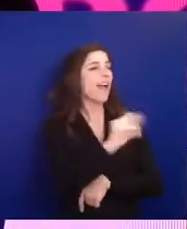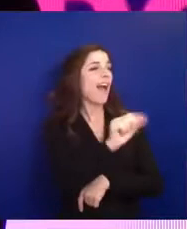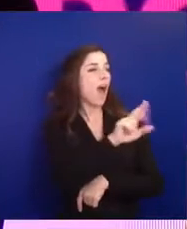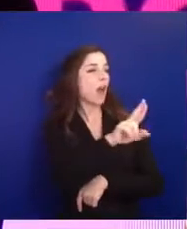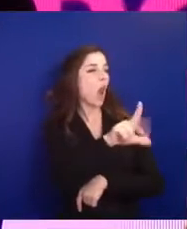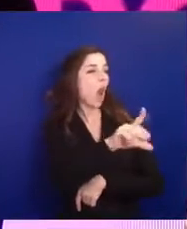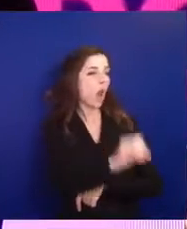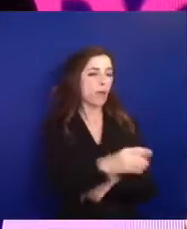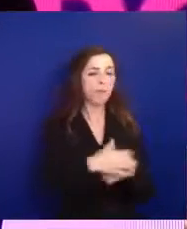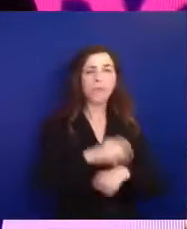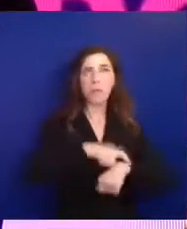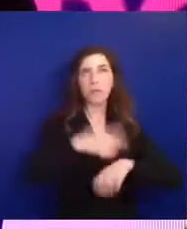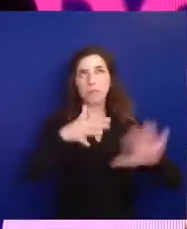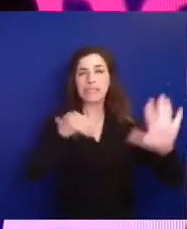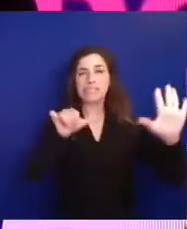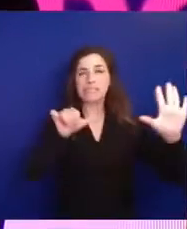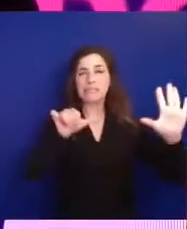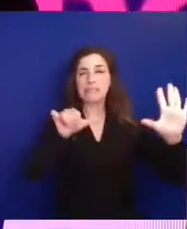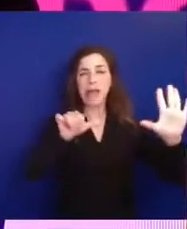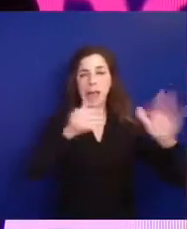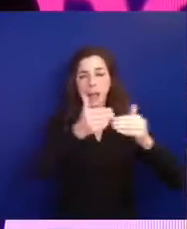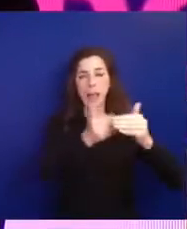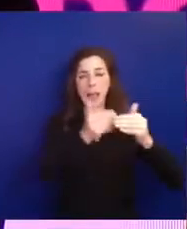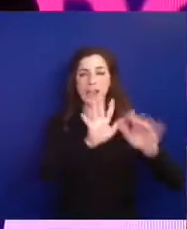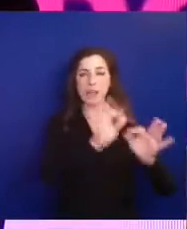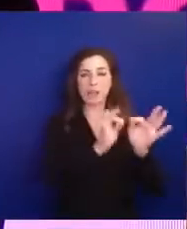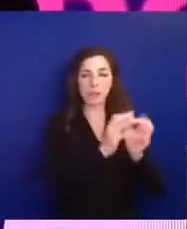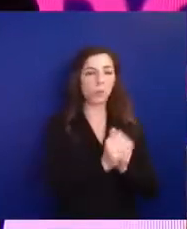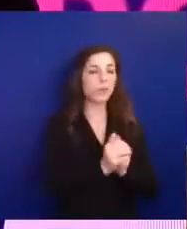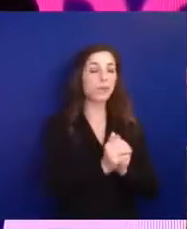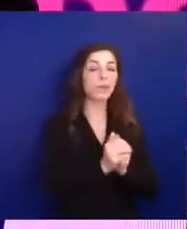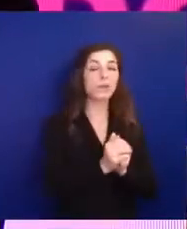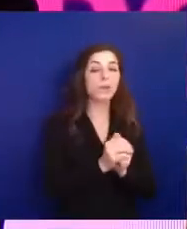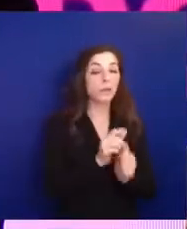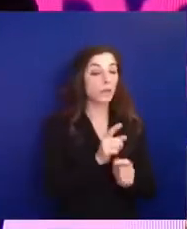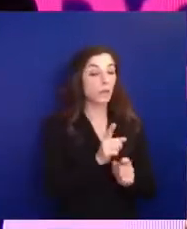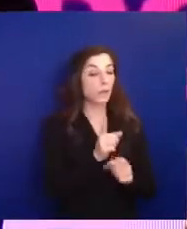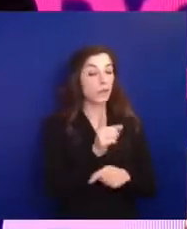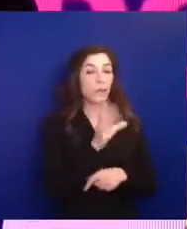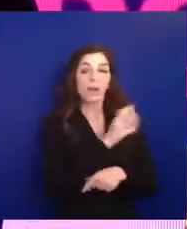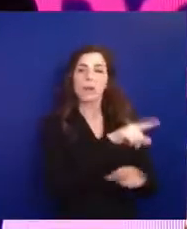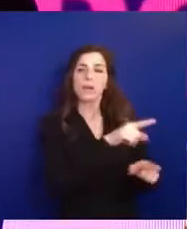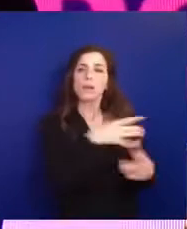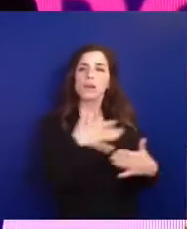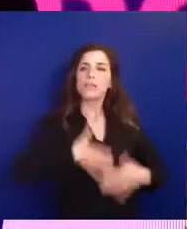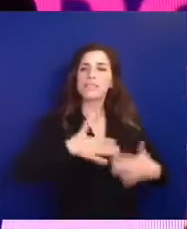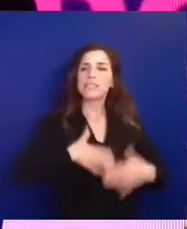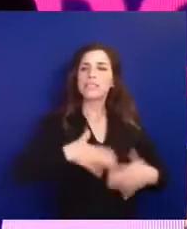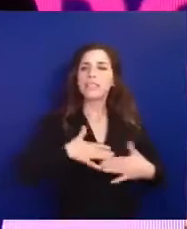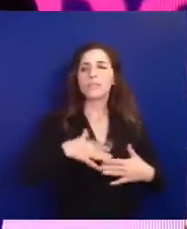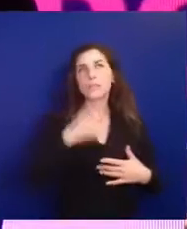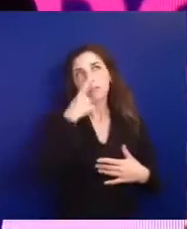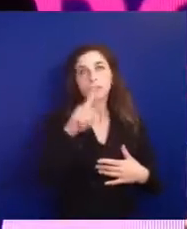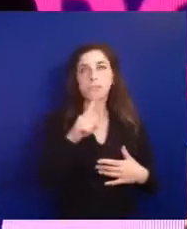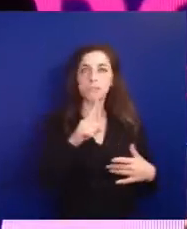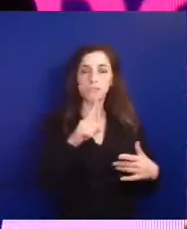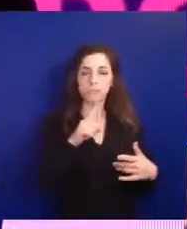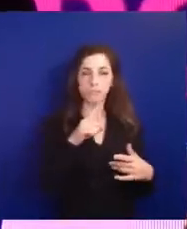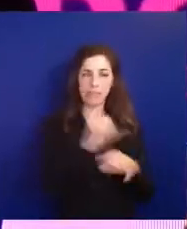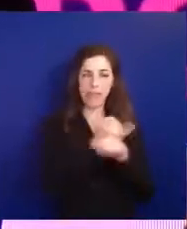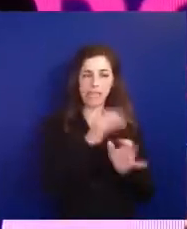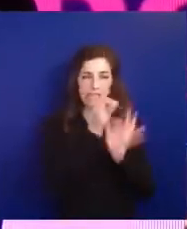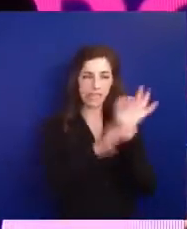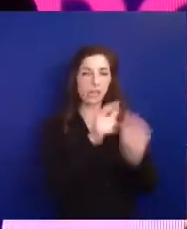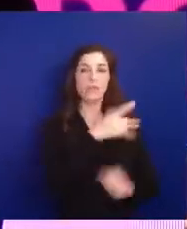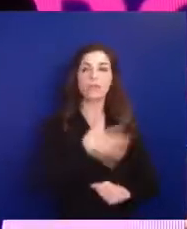vestito con pantaloni scuri e una maglietta color crema se volete che ve lo descriva è un ragazzo di circa 23 anni magro molto